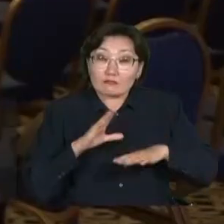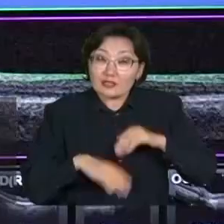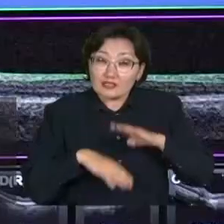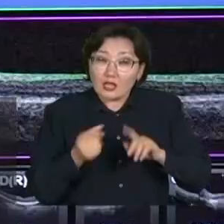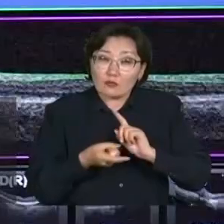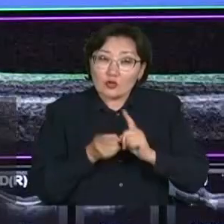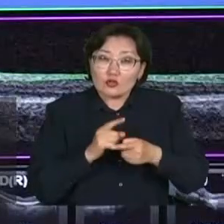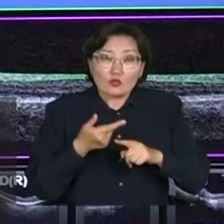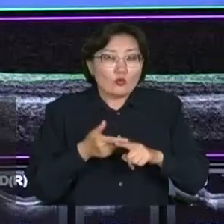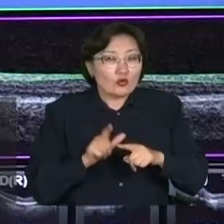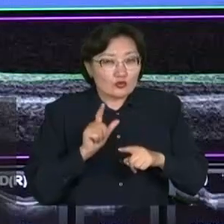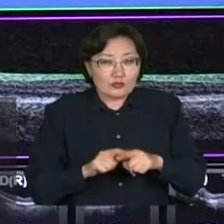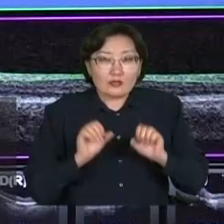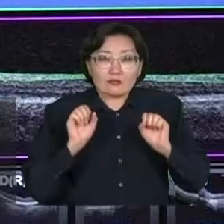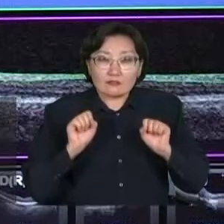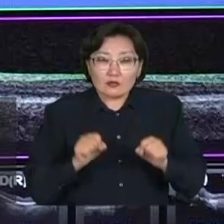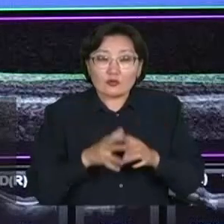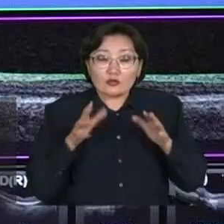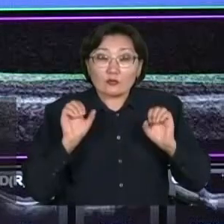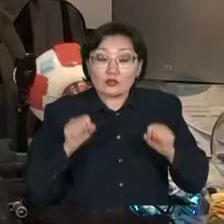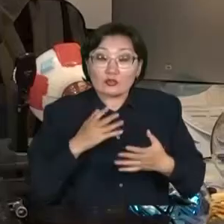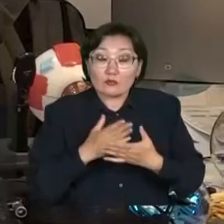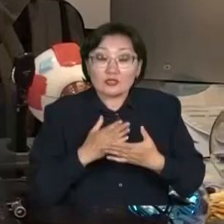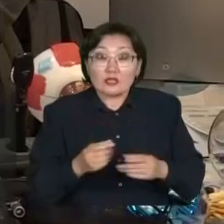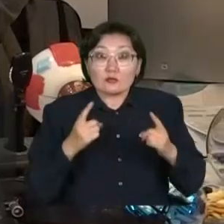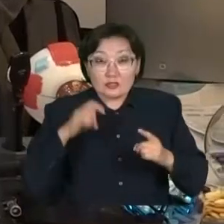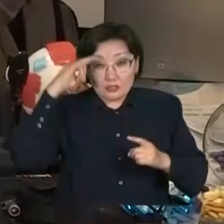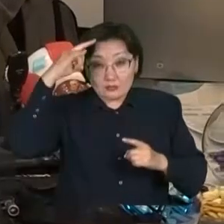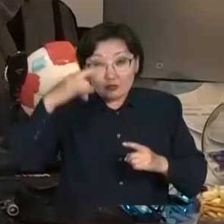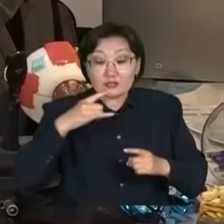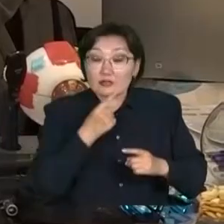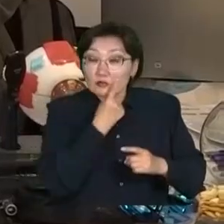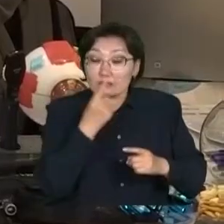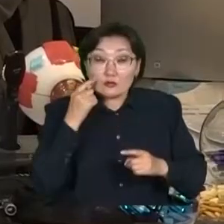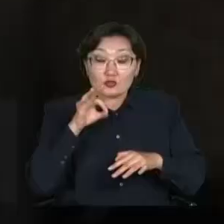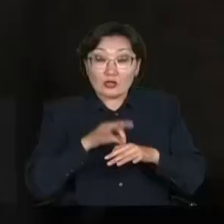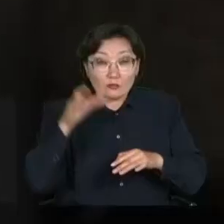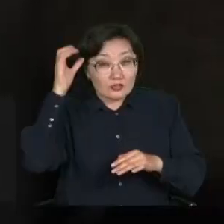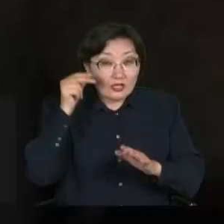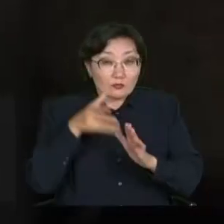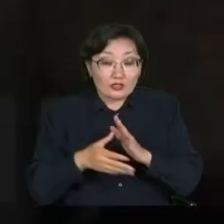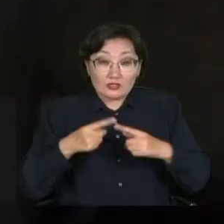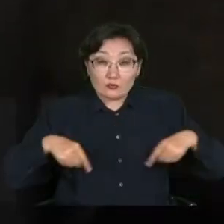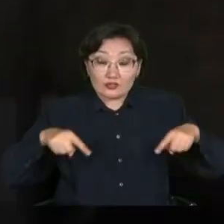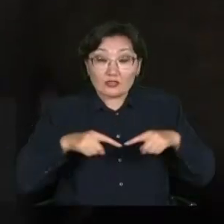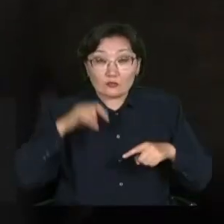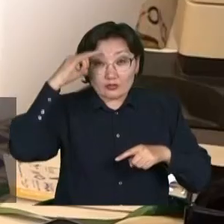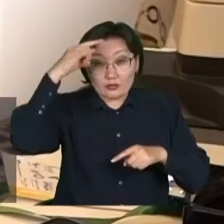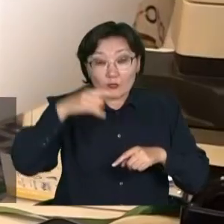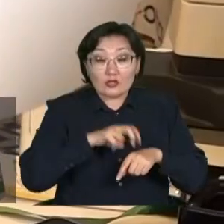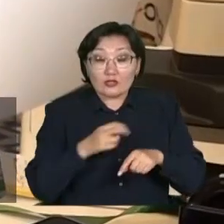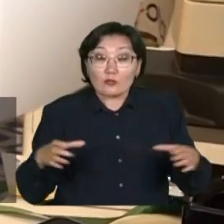тамашалан. Іс-шараны былтыр 90 жылдық мерейтойын атап өткен Қазақ көз аурулары ғылыми зерттеу институты мен Қазақстандық офтальмологтар